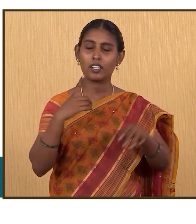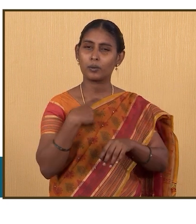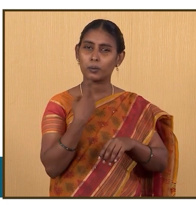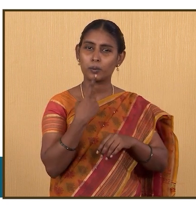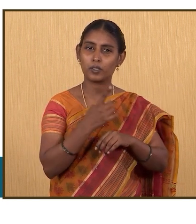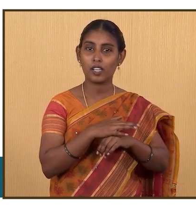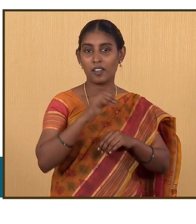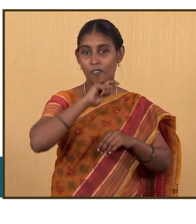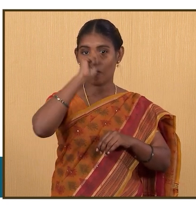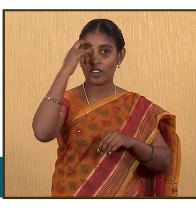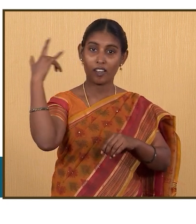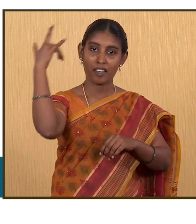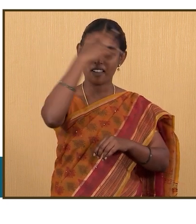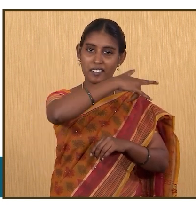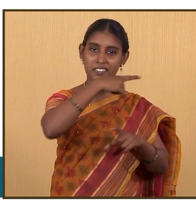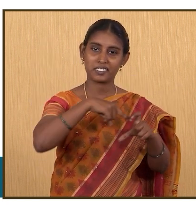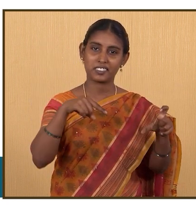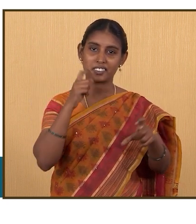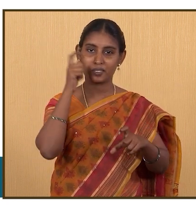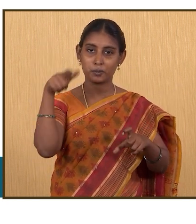அப்படின்னு பார்த்தோன்னா ஆங்கிலேயர்கள்.